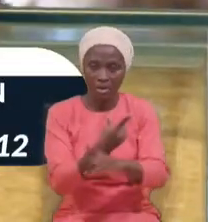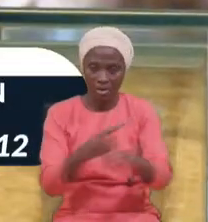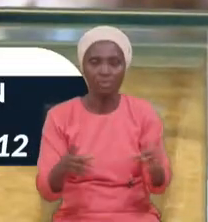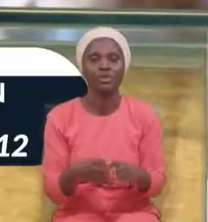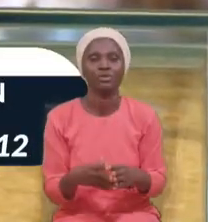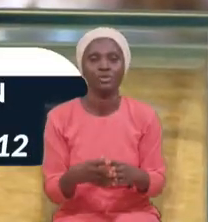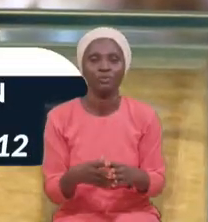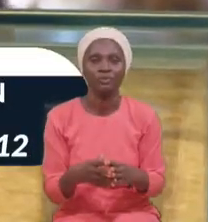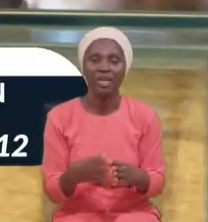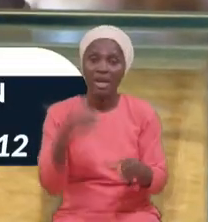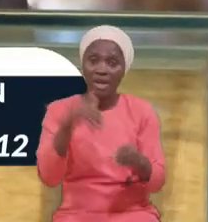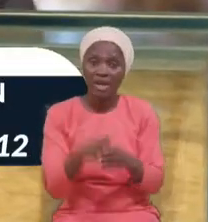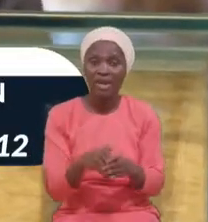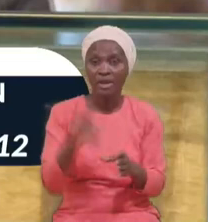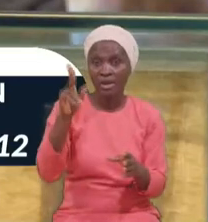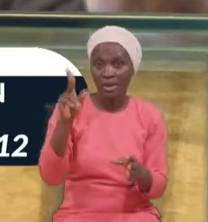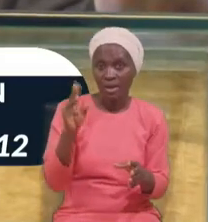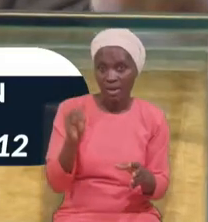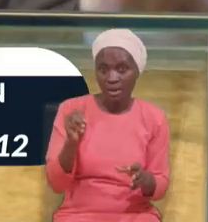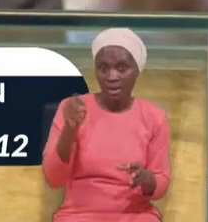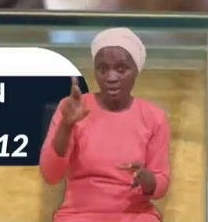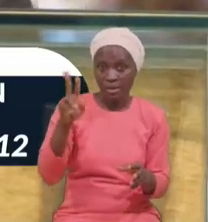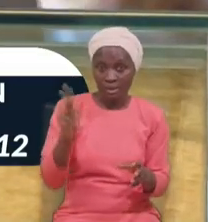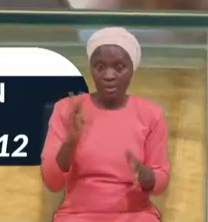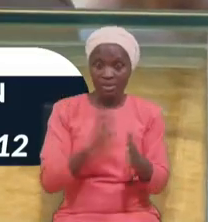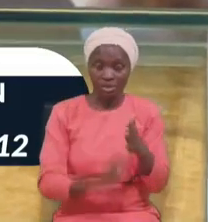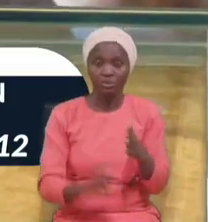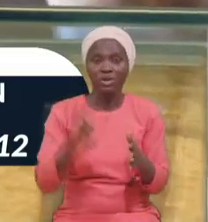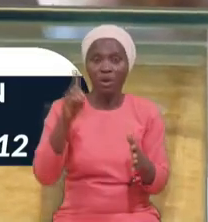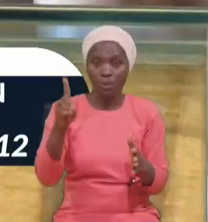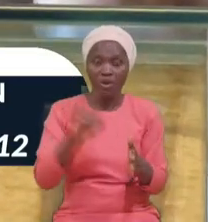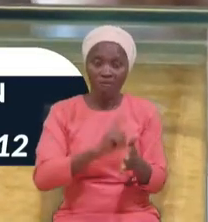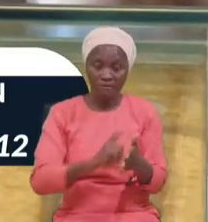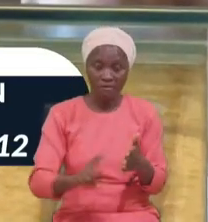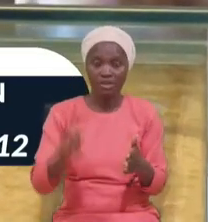une libération hors du commun.